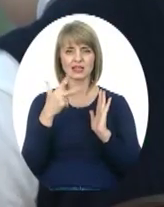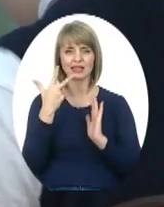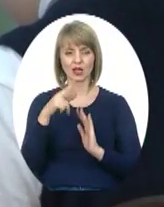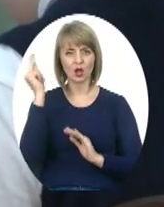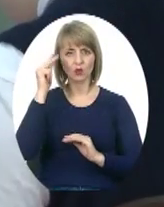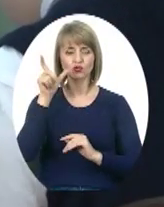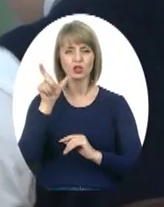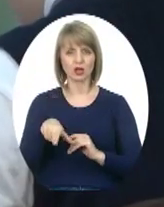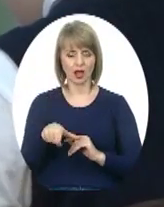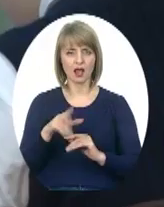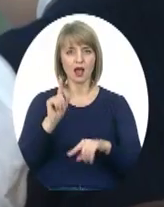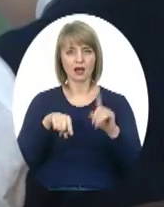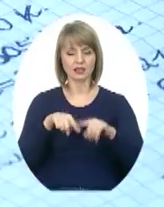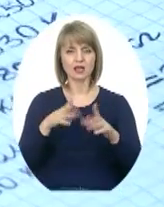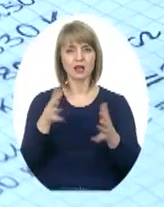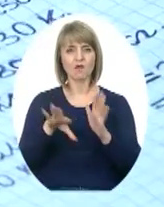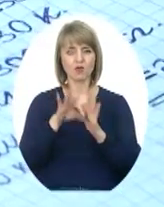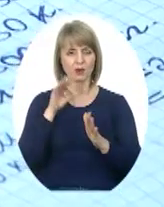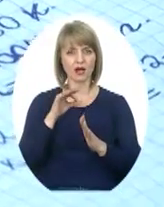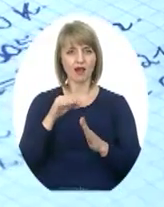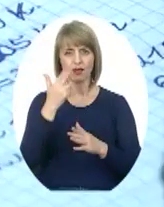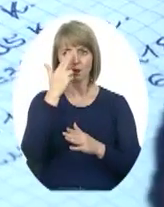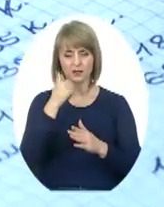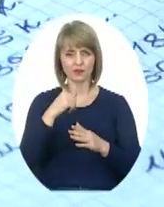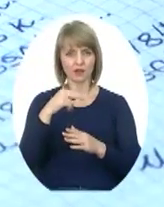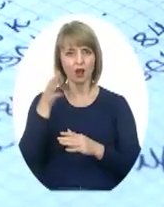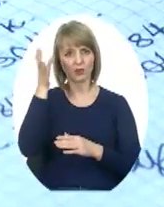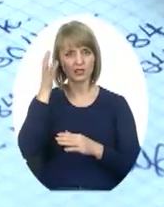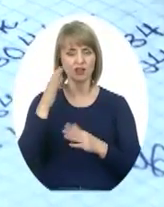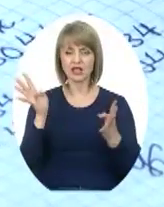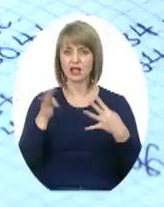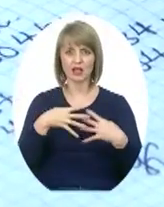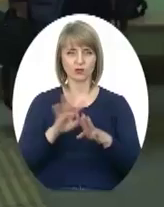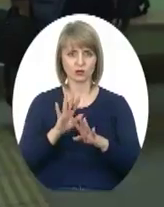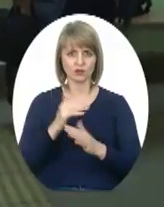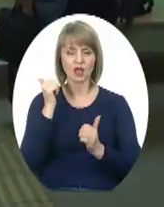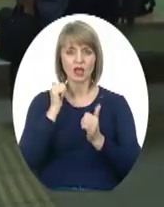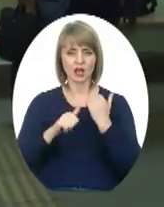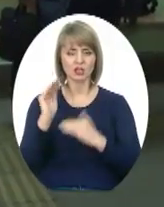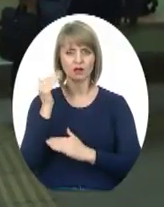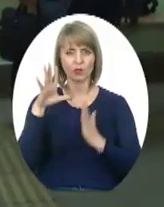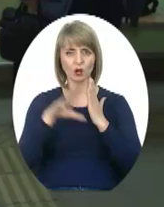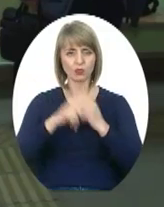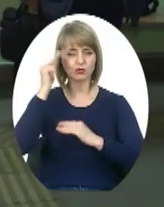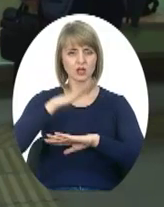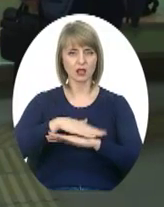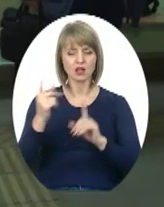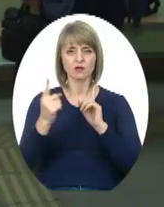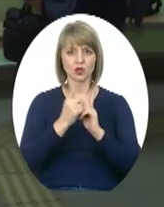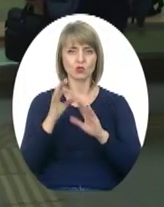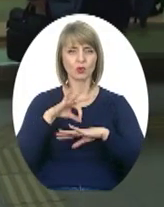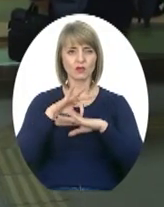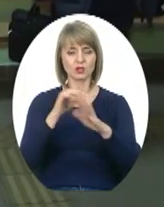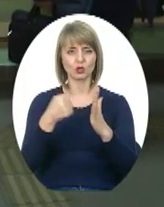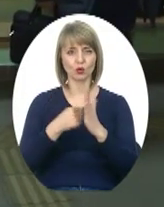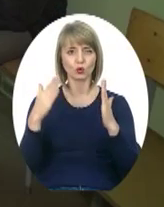ученика. Родители выбрали адаптивное образование, а не инклюзивное по определенным причинам. И каждого ребенка после занятий встречают, чтобы довести